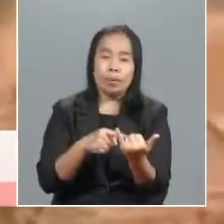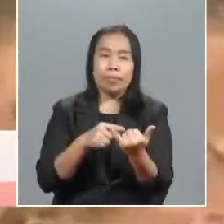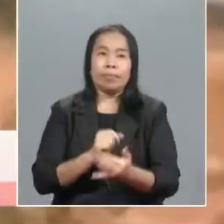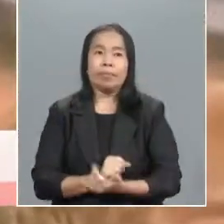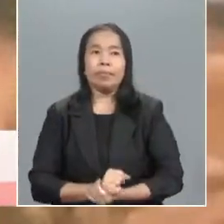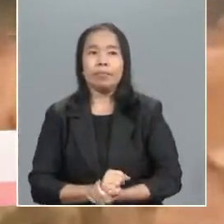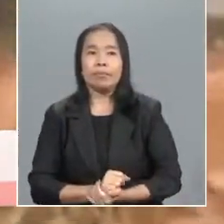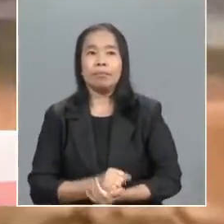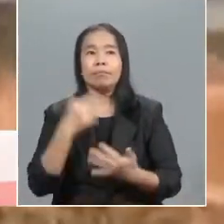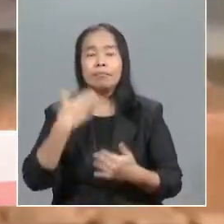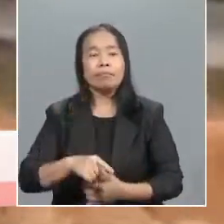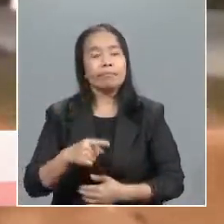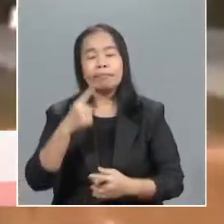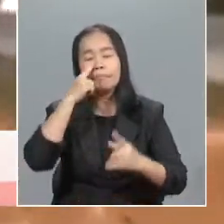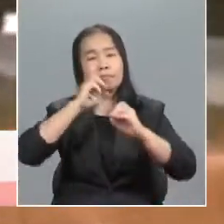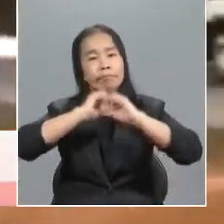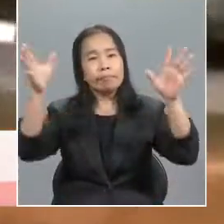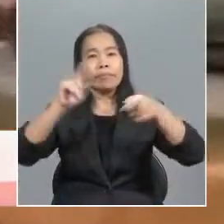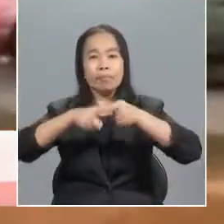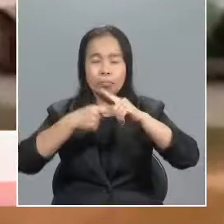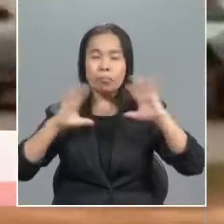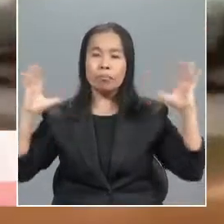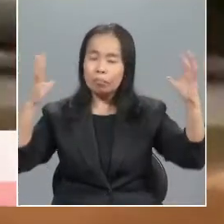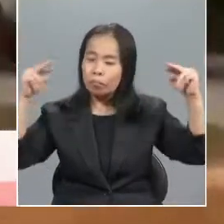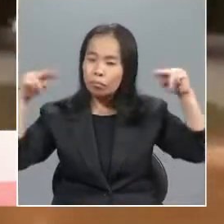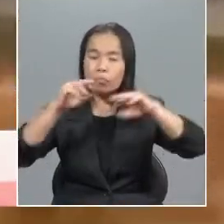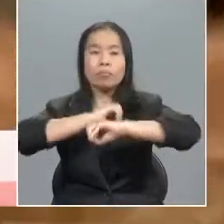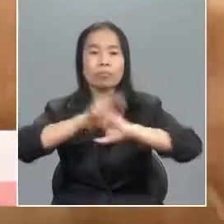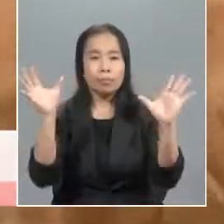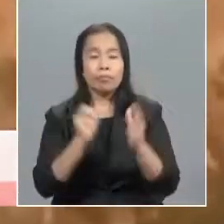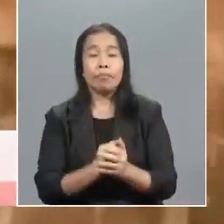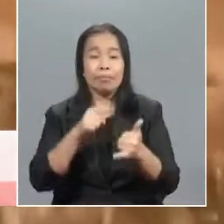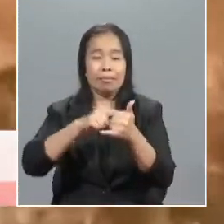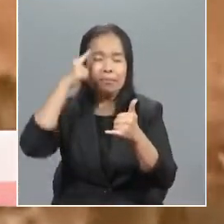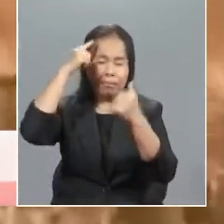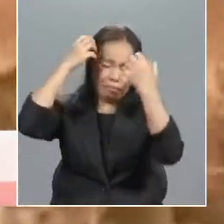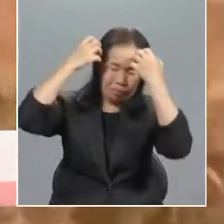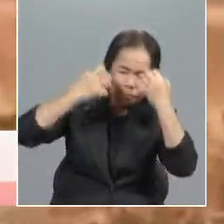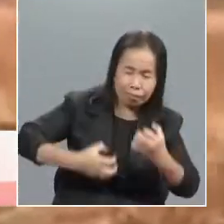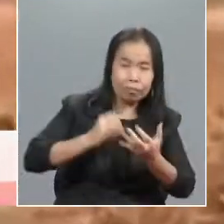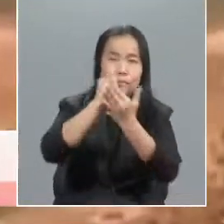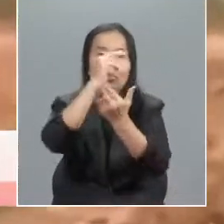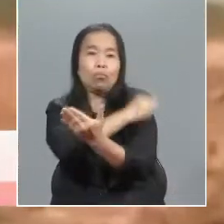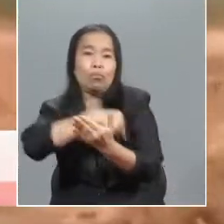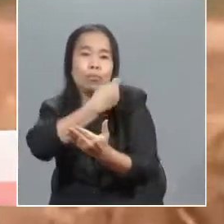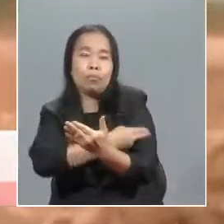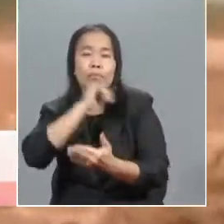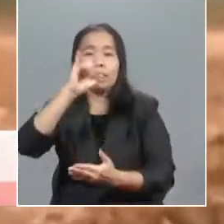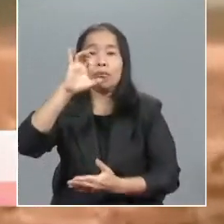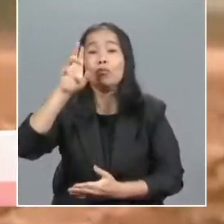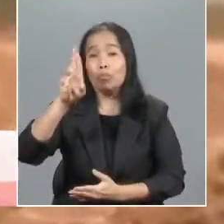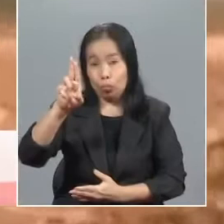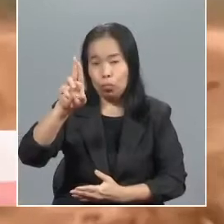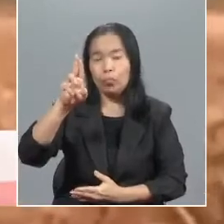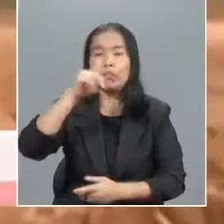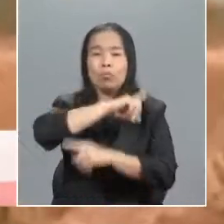คือมันเกิดขึ้นต่อหน้าต่อตาเพื่อนแล้วก็คุณครูน้องปลื้มได้รับบาดเจ็บสาหัสรักษาตัวอยู่ในห้อง ICU ตั้งแต่วันเกิดเหตุก็คือ